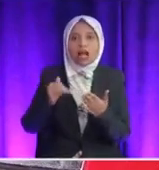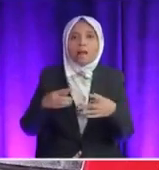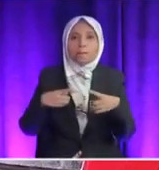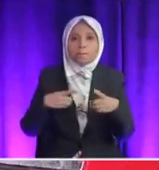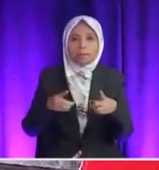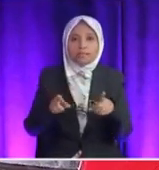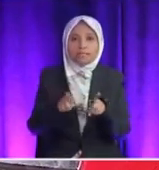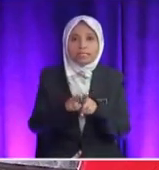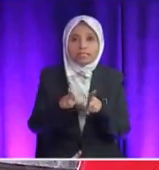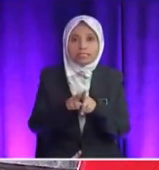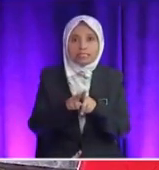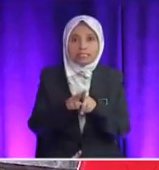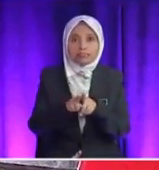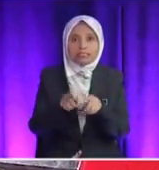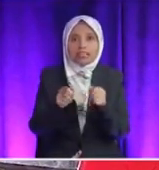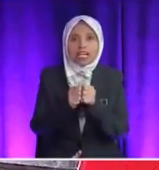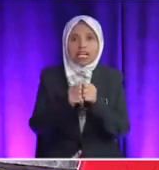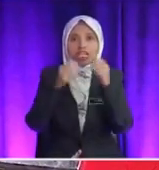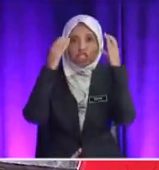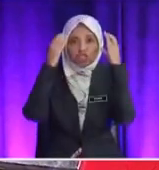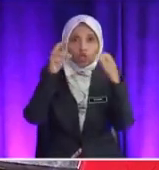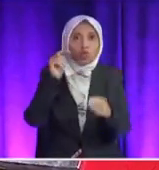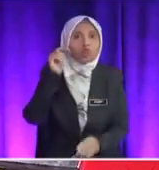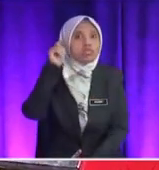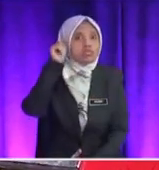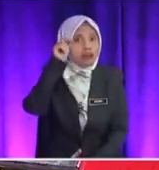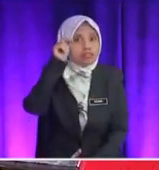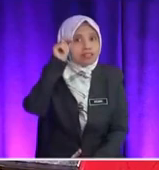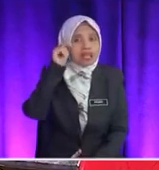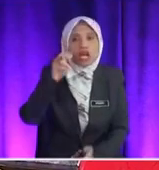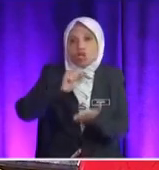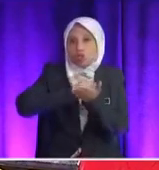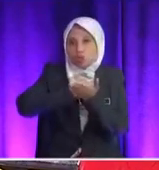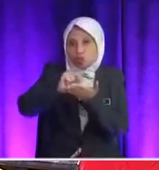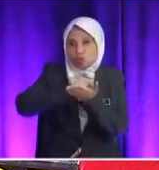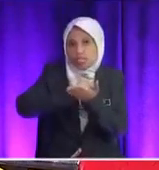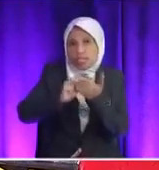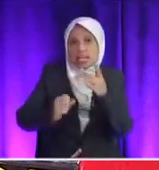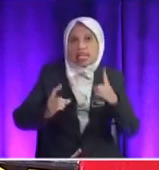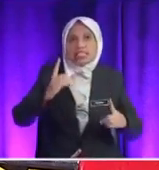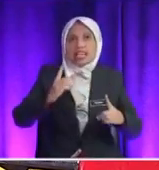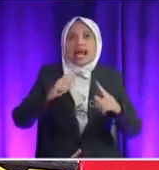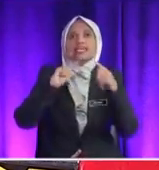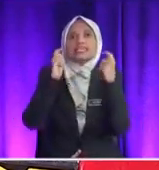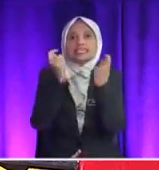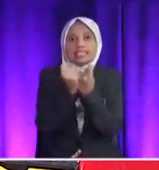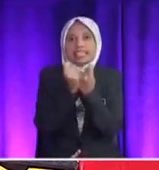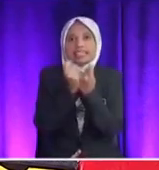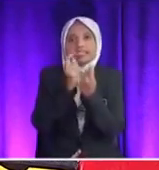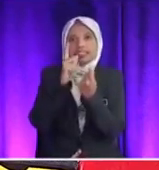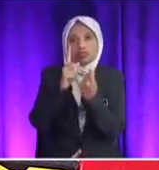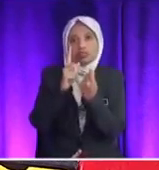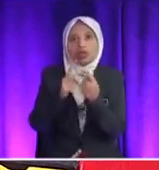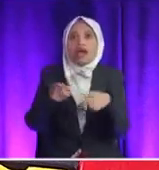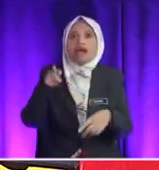Sebenarnya cneservice cek gunaj ada kita akan belajar tentang cucian kendaraan tingkatan 1 dan tadi kita